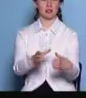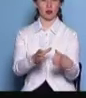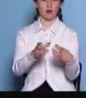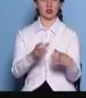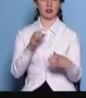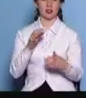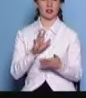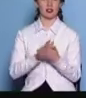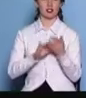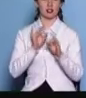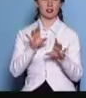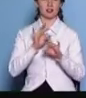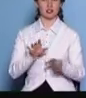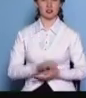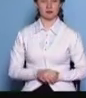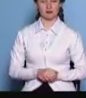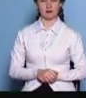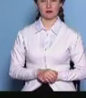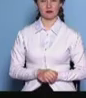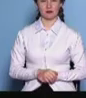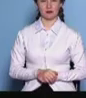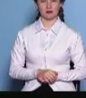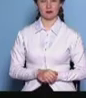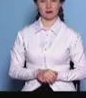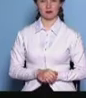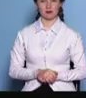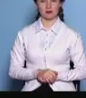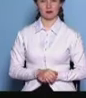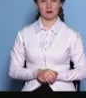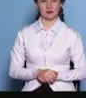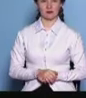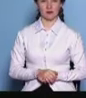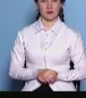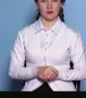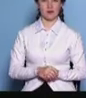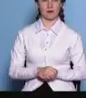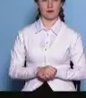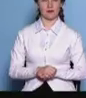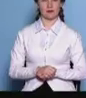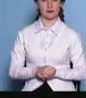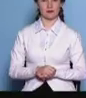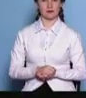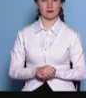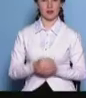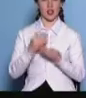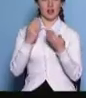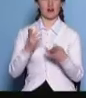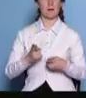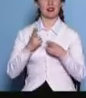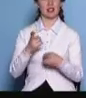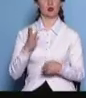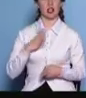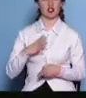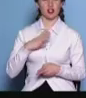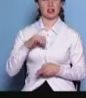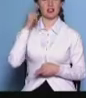А тех, кто на посту, Елена Обуховская. Да, передано ваше сообщение. Ожидайте, подъедут к вам. К вам подъедут, ожидайте.